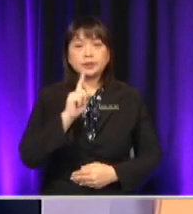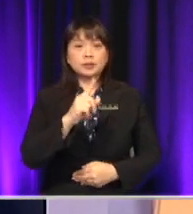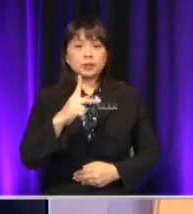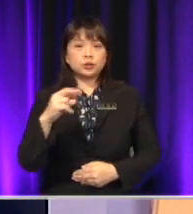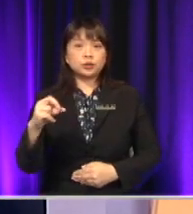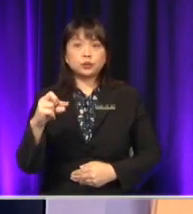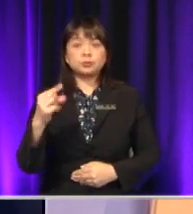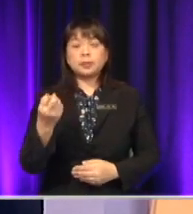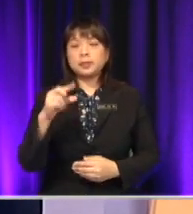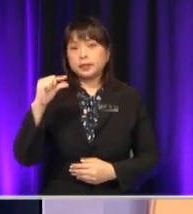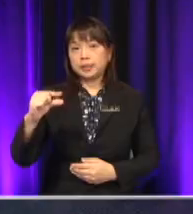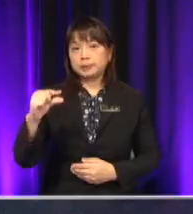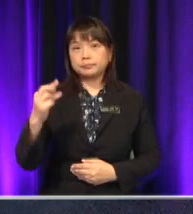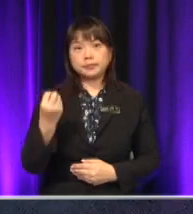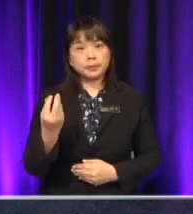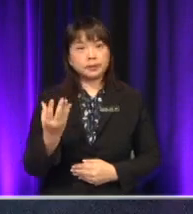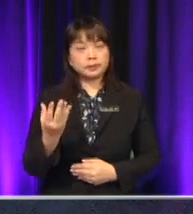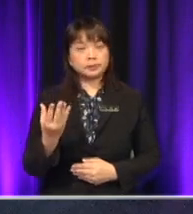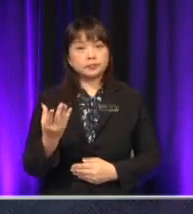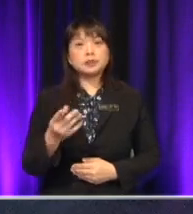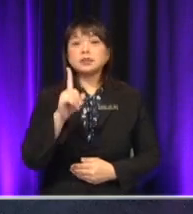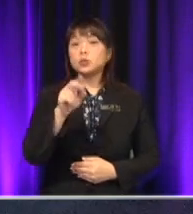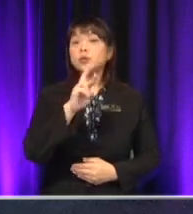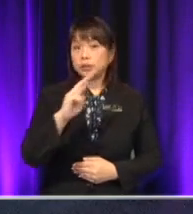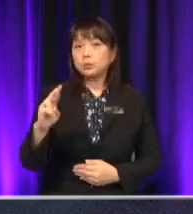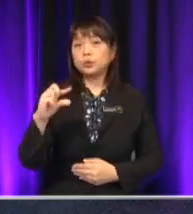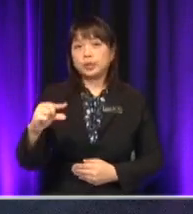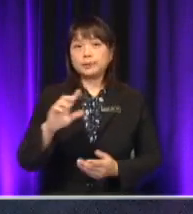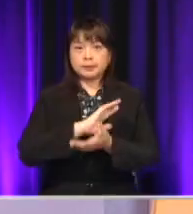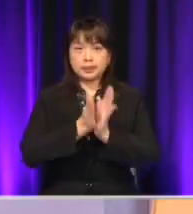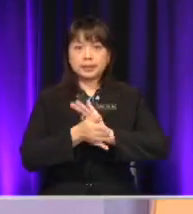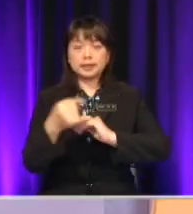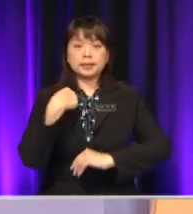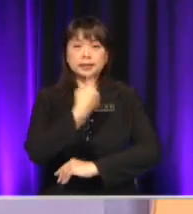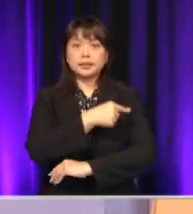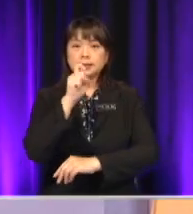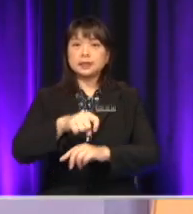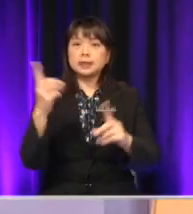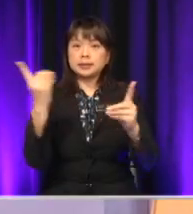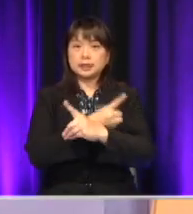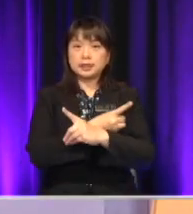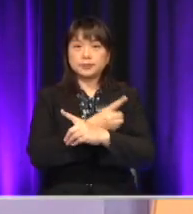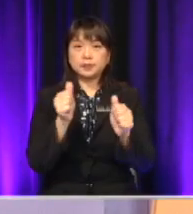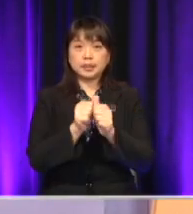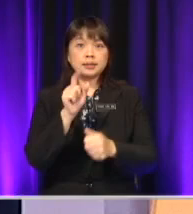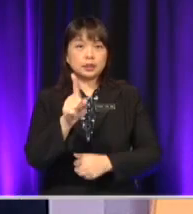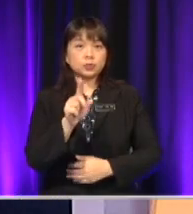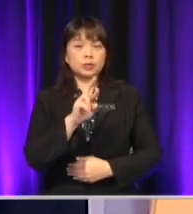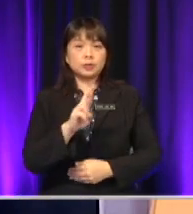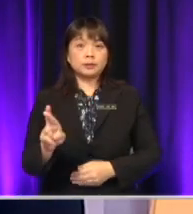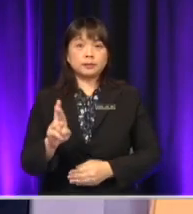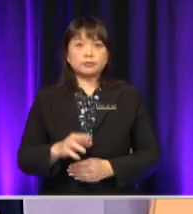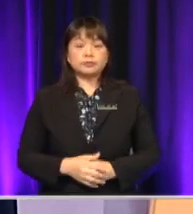gram? Ingat tak? 1 kg 1000 gram ya, cikgu? Ya, jadi kita kena darab dengan 1000. Okey, tolong cikgu